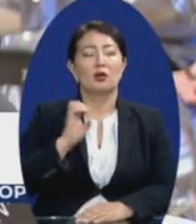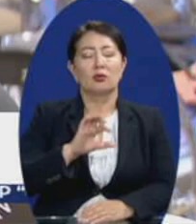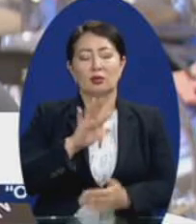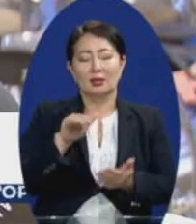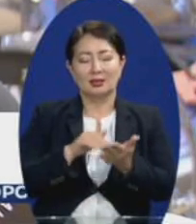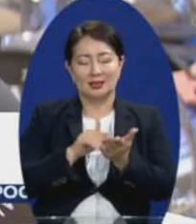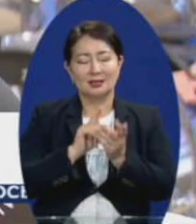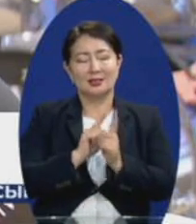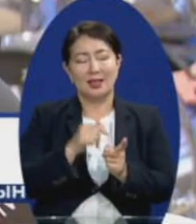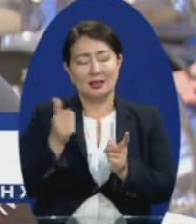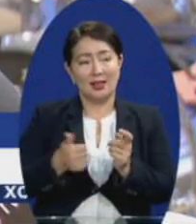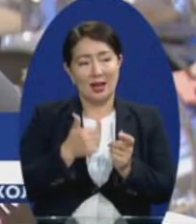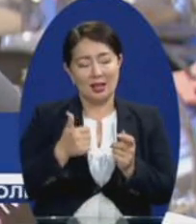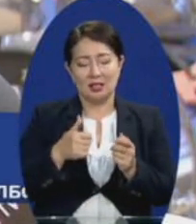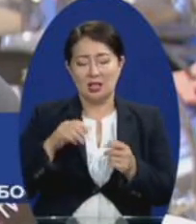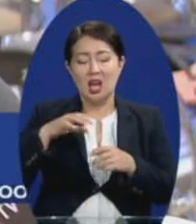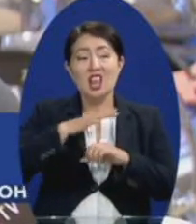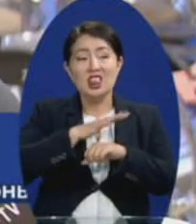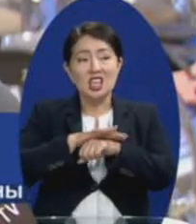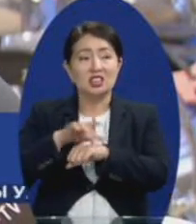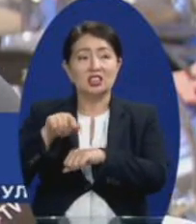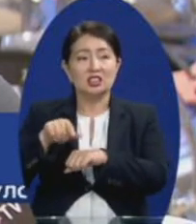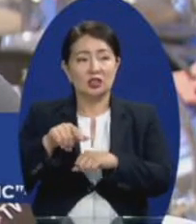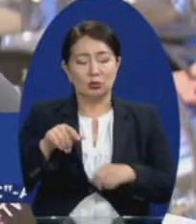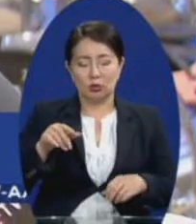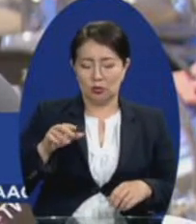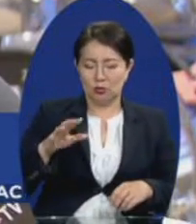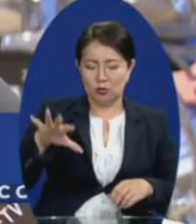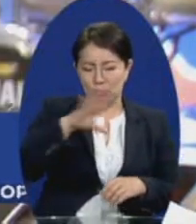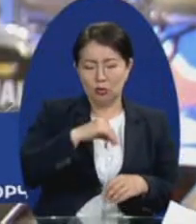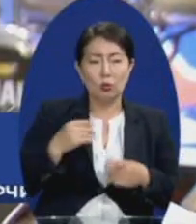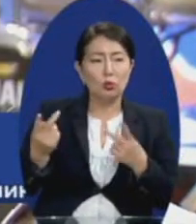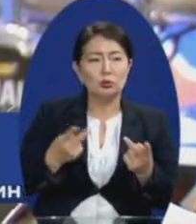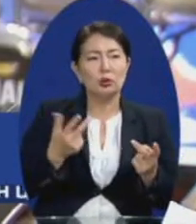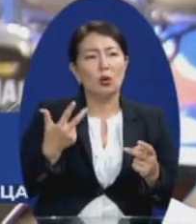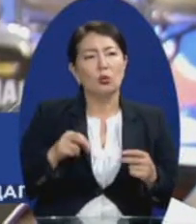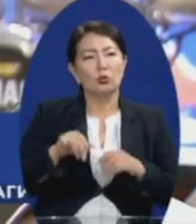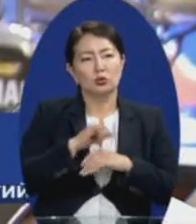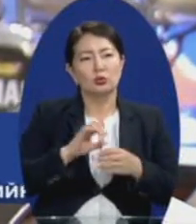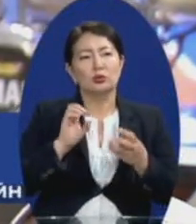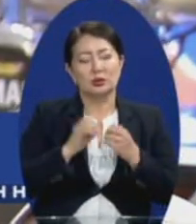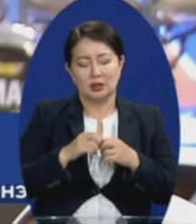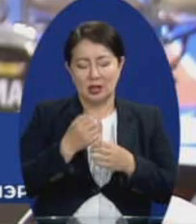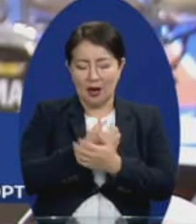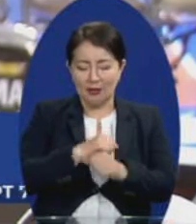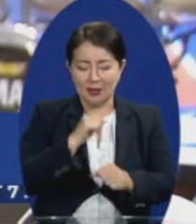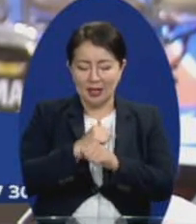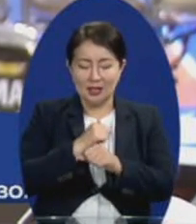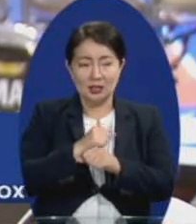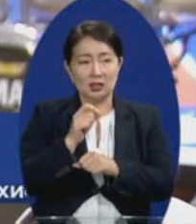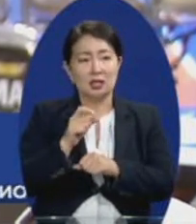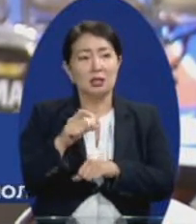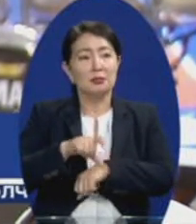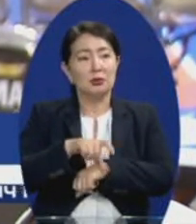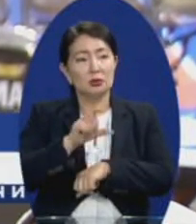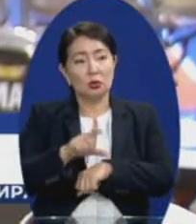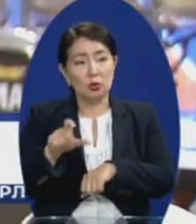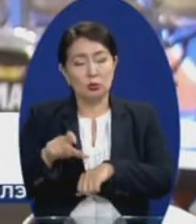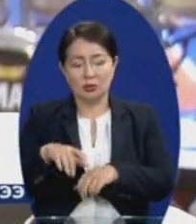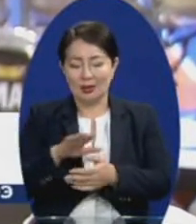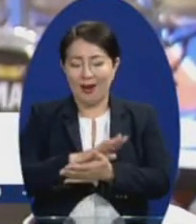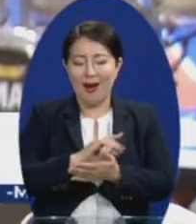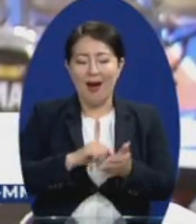хангасан нисдэг тэрэг бүхий одоо үйлчлэгээ 30 гаруй орнд одоо хэрэгжилж яг аврах ажиллагааны мэрэгжилтэн анхан шатны